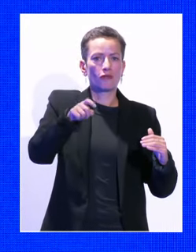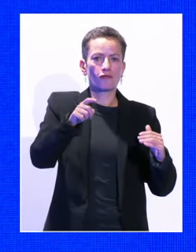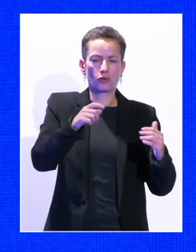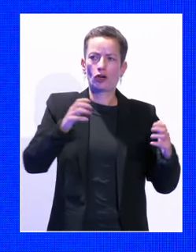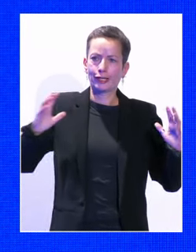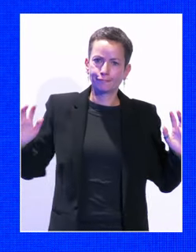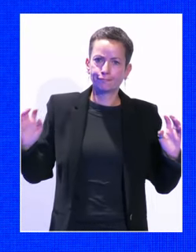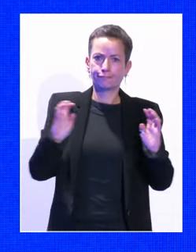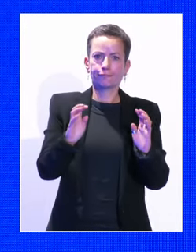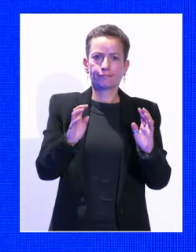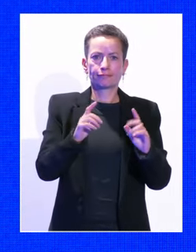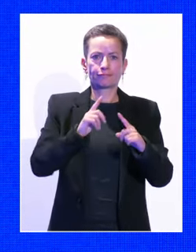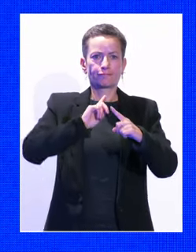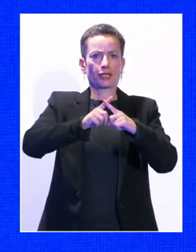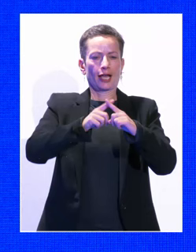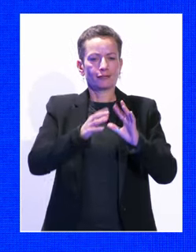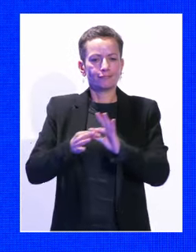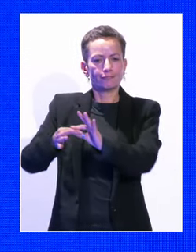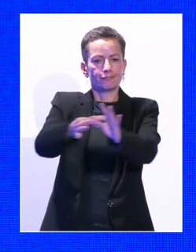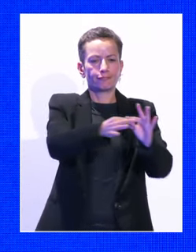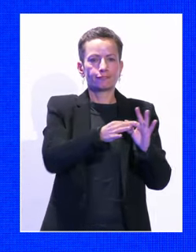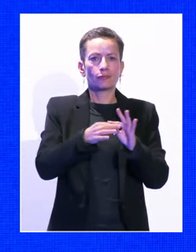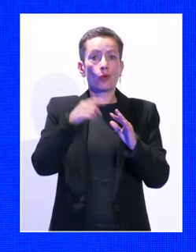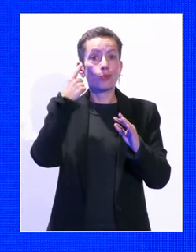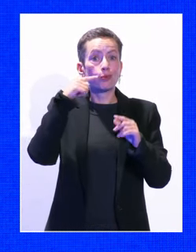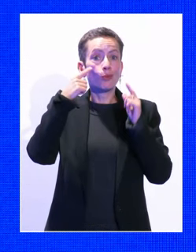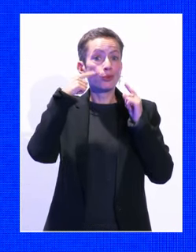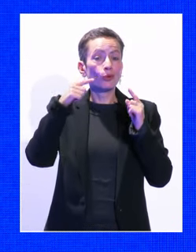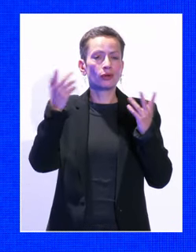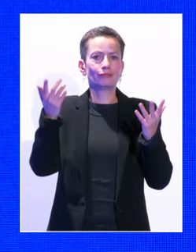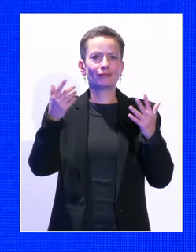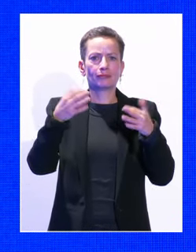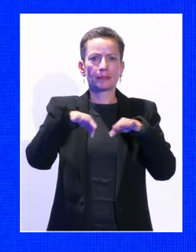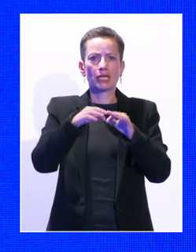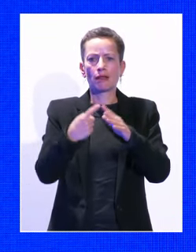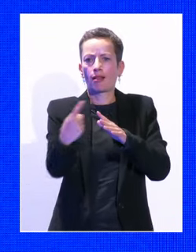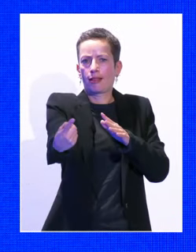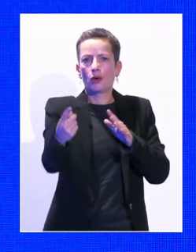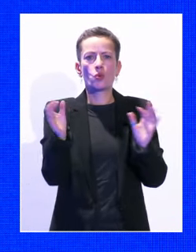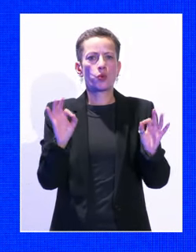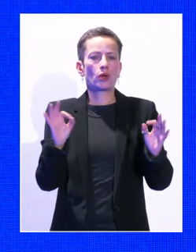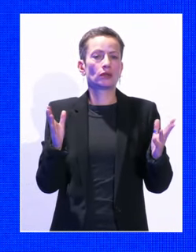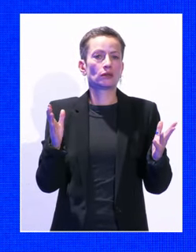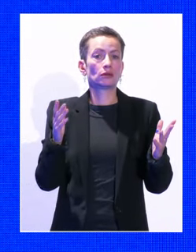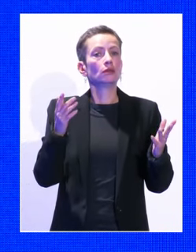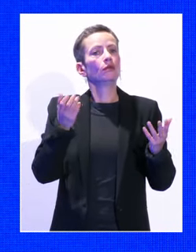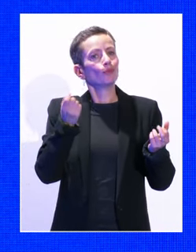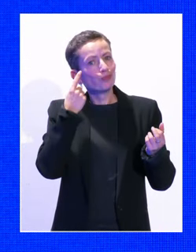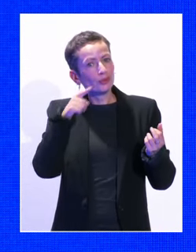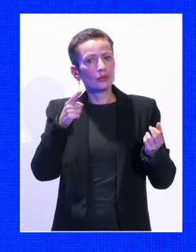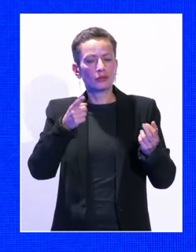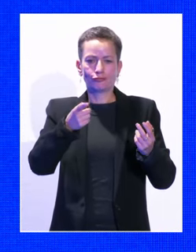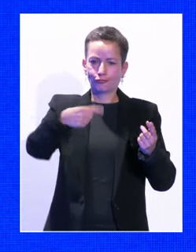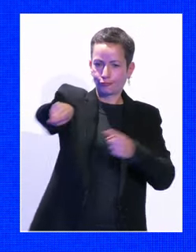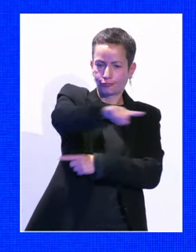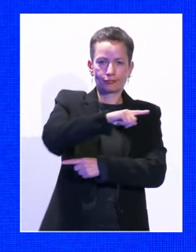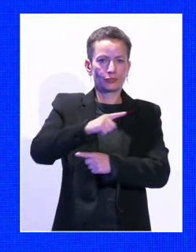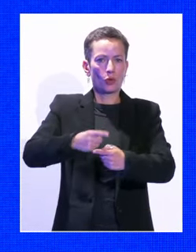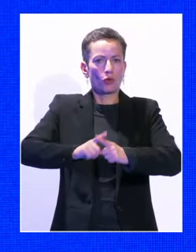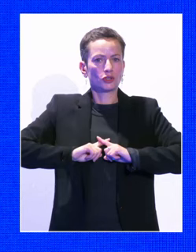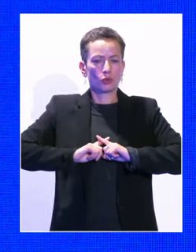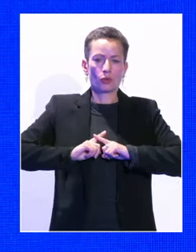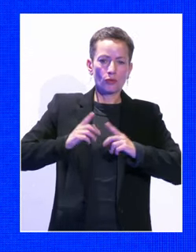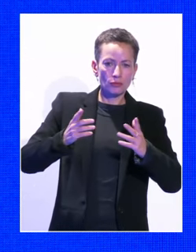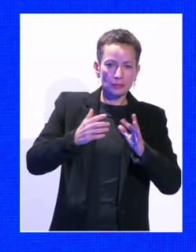fédérer, pour qu'il n'y ait pas d'exclus dans le concert des convictions, en tout cas des convictions qui partagent le